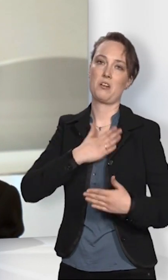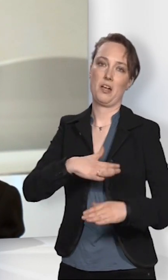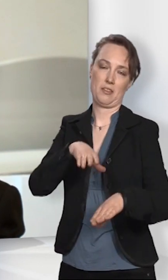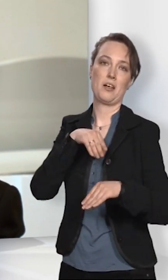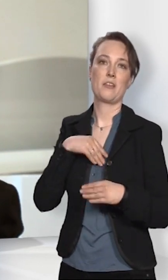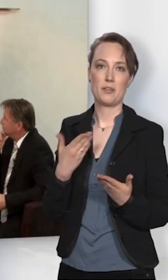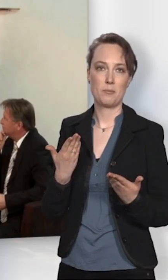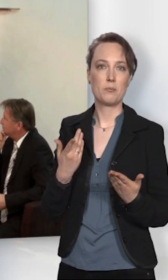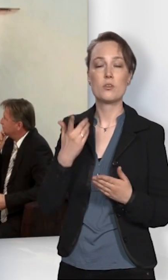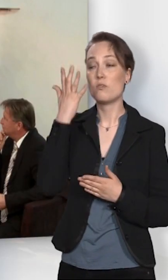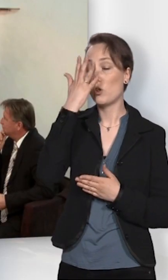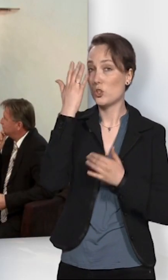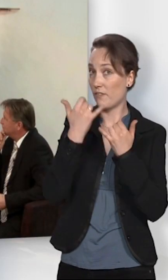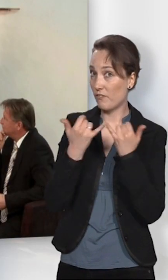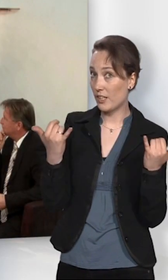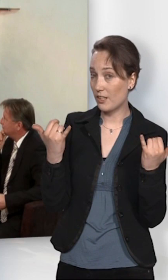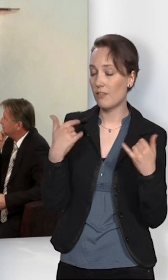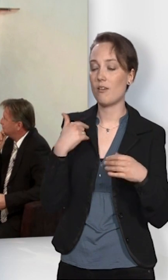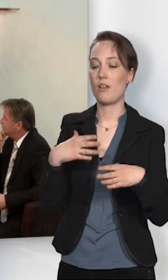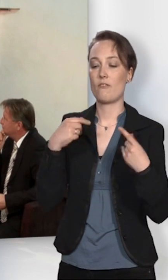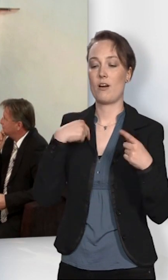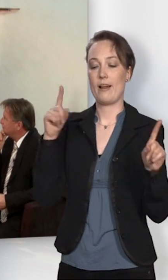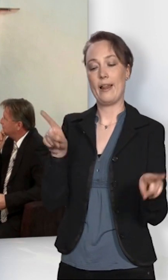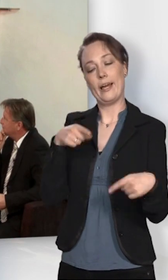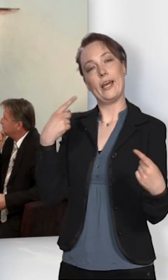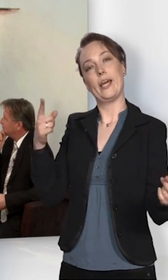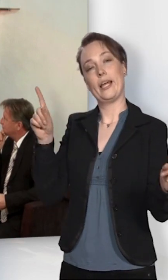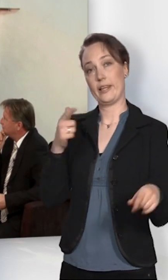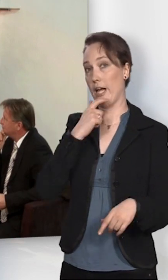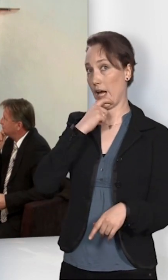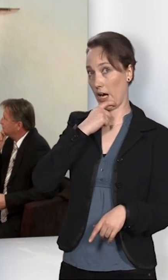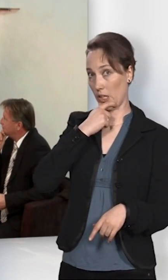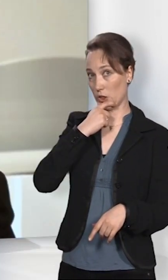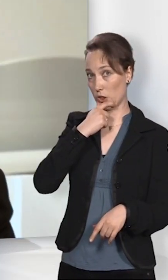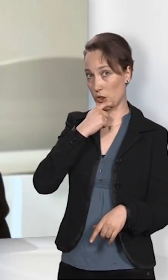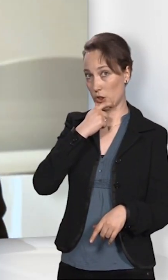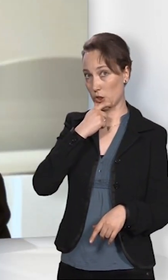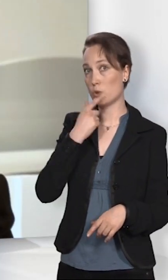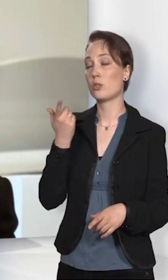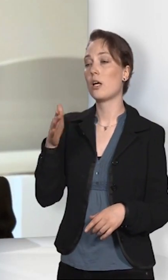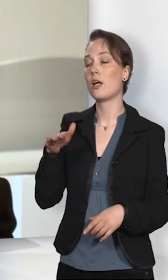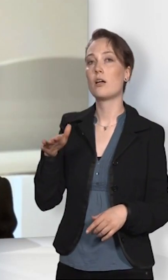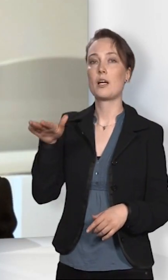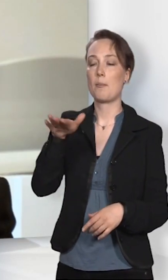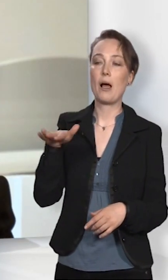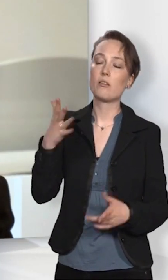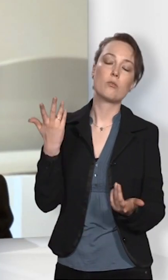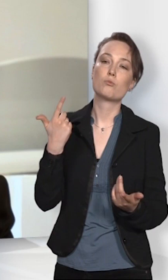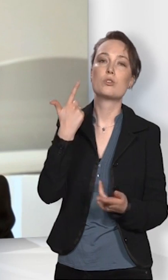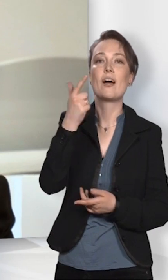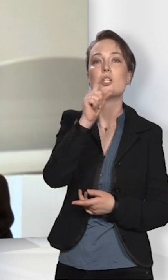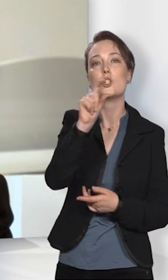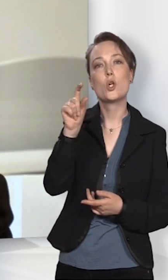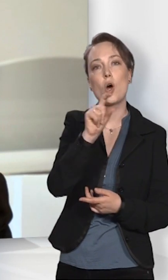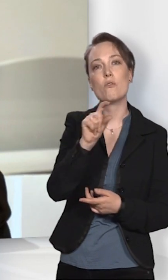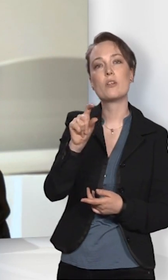muss man sich so vorstellen, wir fangen an, ein Lied zu singen in Englisch. Dann kann die Gemeinde 2 Strophen, 2 Refrains, Zeit, sich